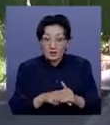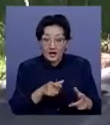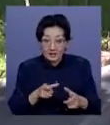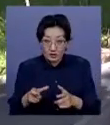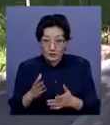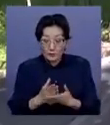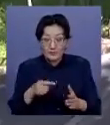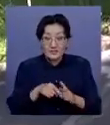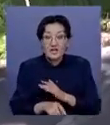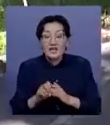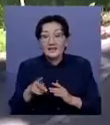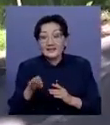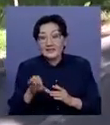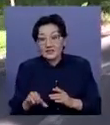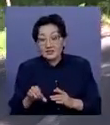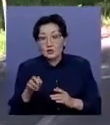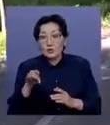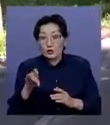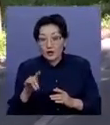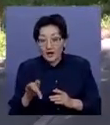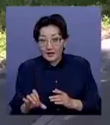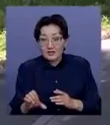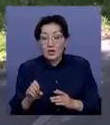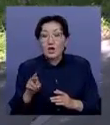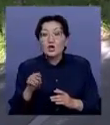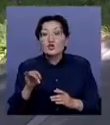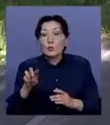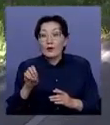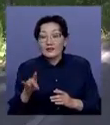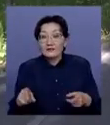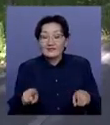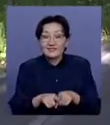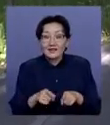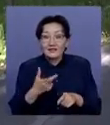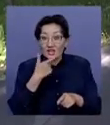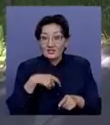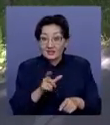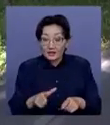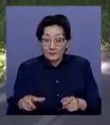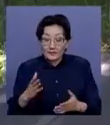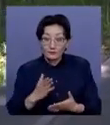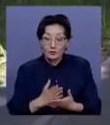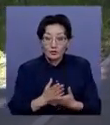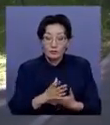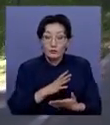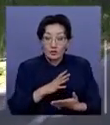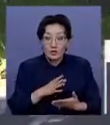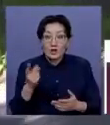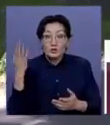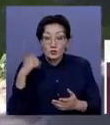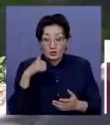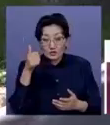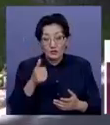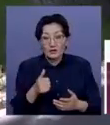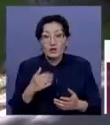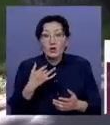атылған. Оның ішінде Ильяс Жансүгіров, Тұрар Рысқұлов, Құдайберген Жұбанов сынды теңдессіз тұлғалар болды. Ал сол сом жылдарда